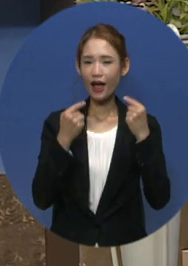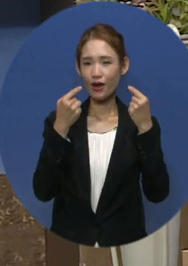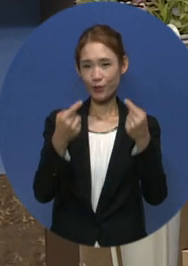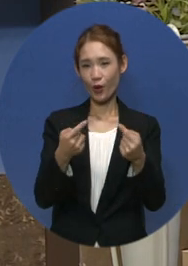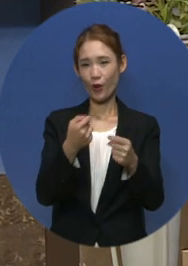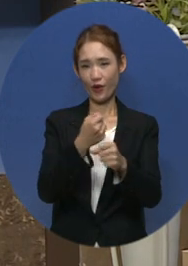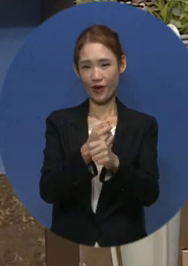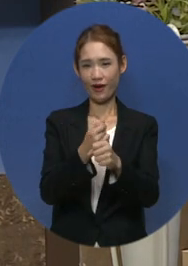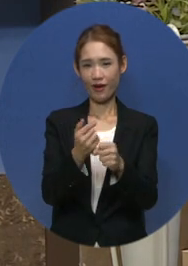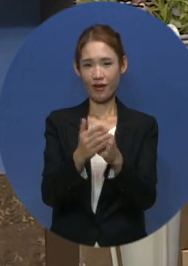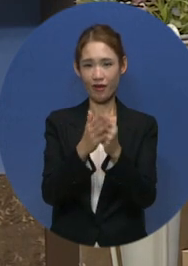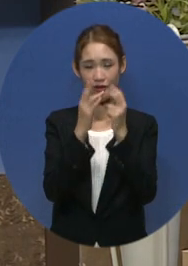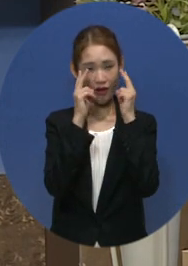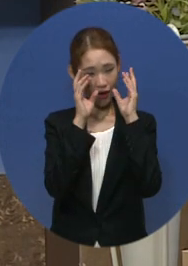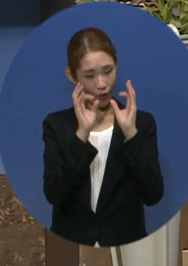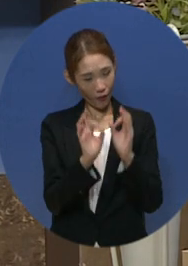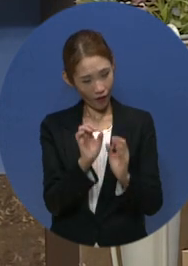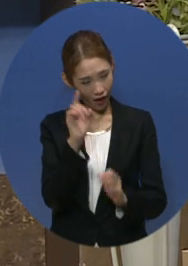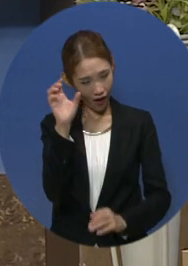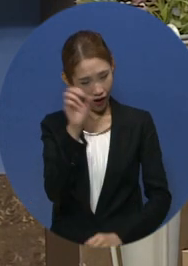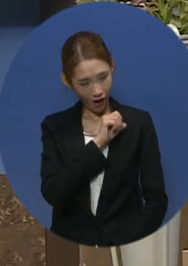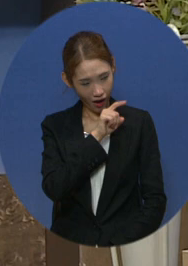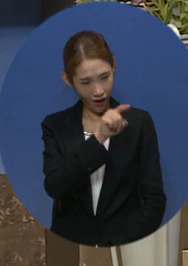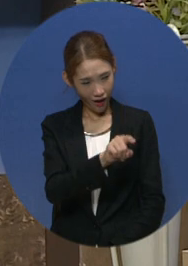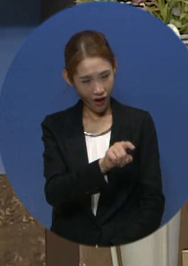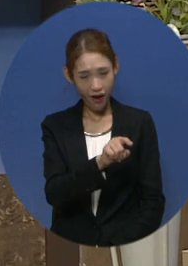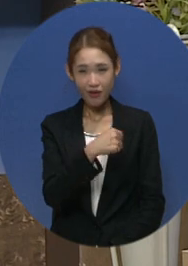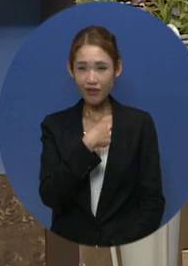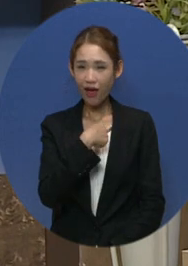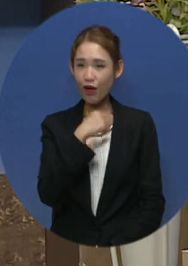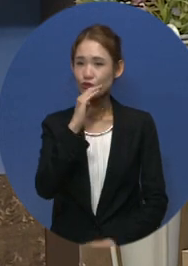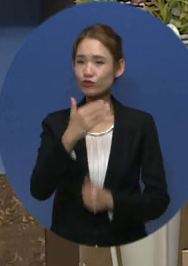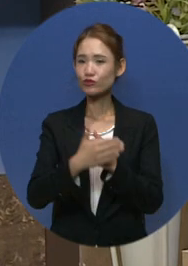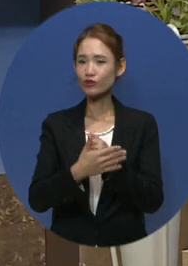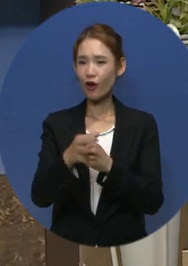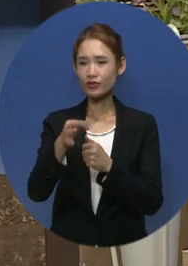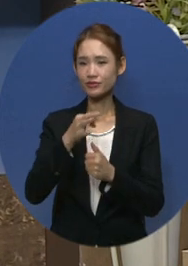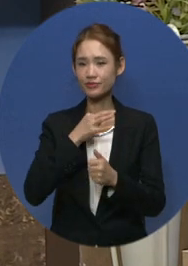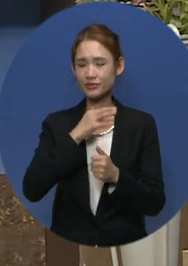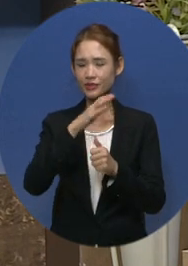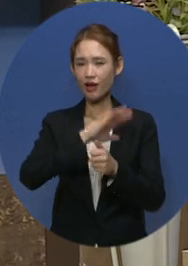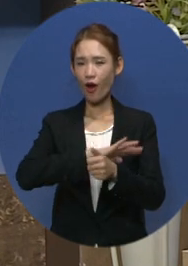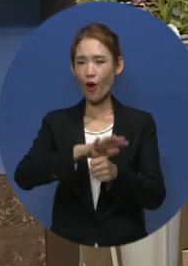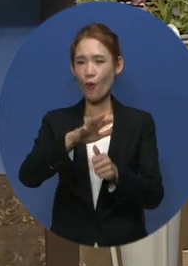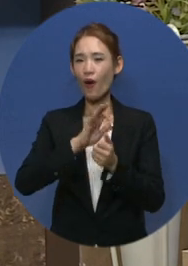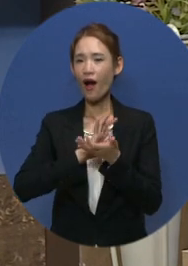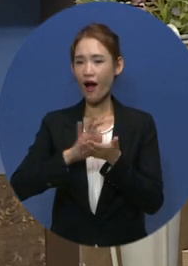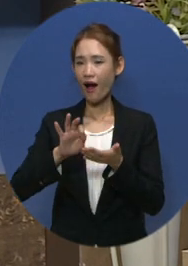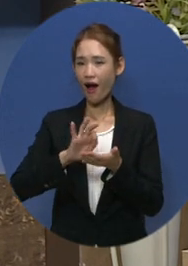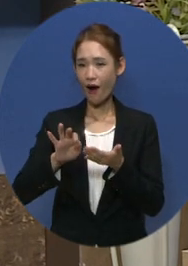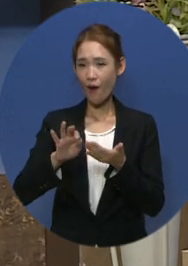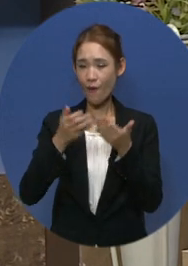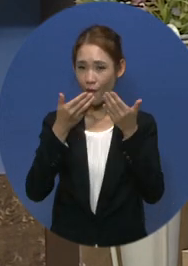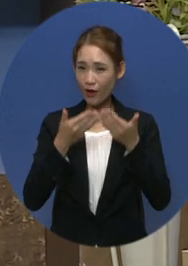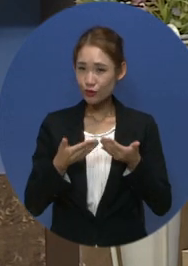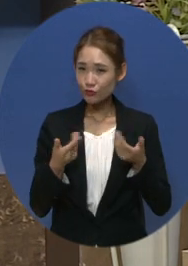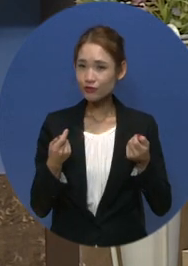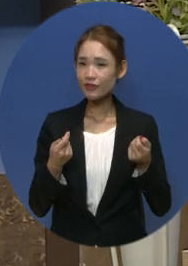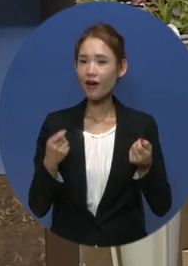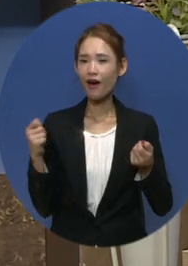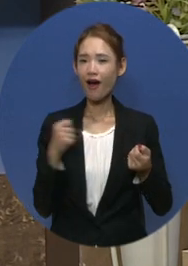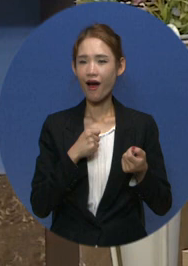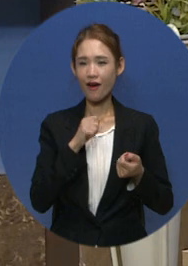후원자분들께서도 보시면서 아, 네. 이 미랄복지재단에서 나의 후원금을 잘 활용을 네. 해주는구나 하고 이 믿음이 점점 커진다는